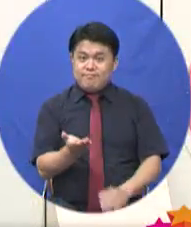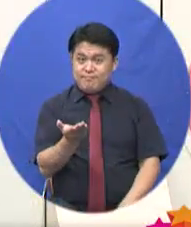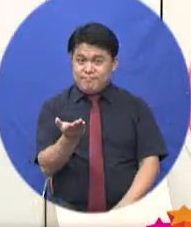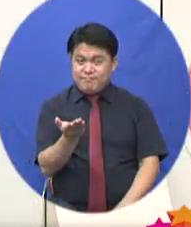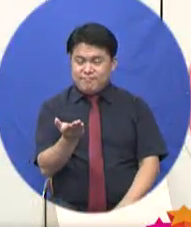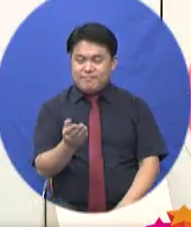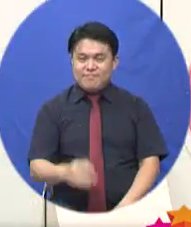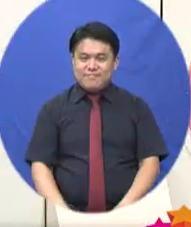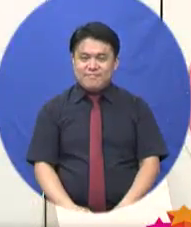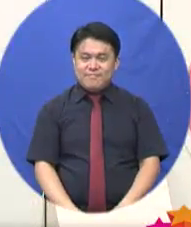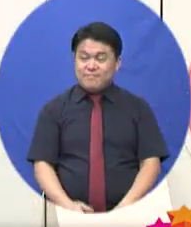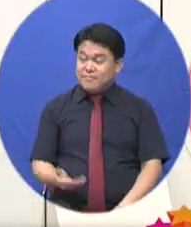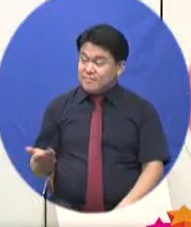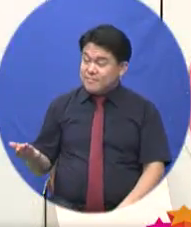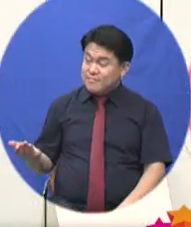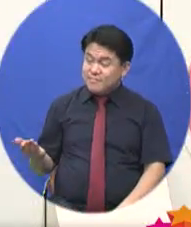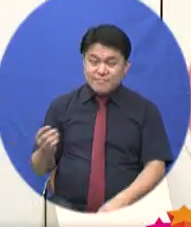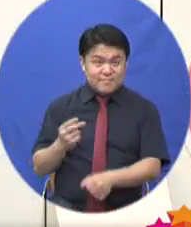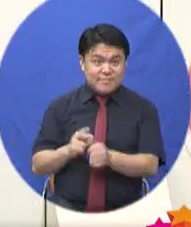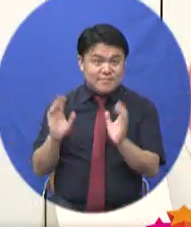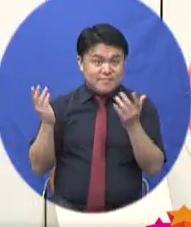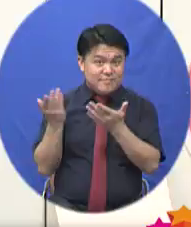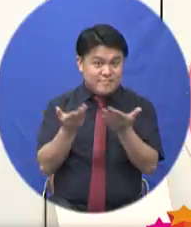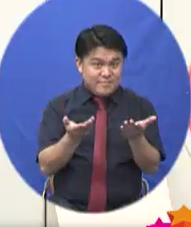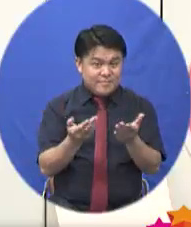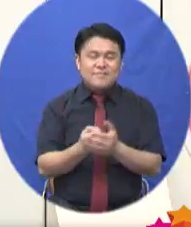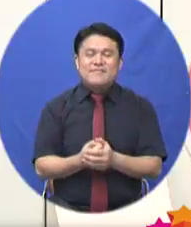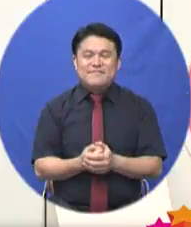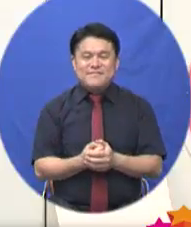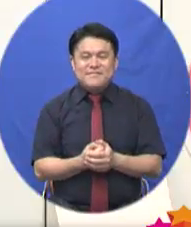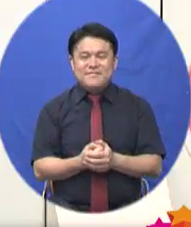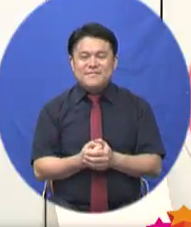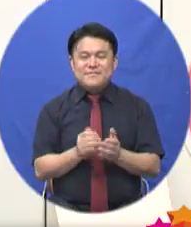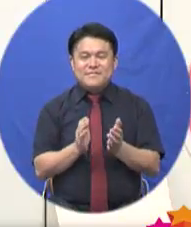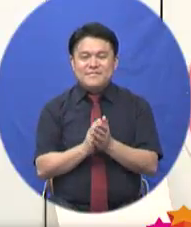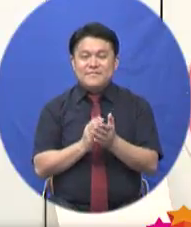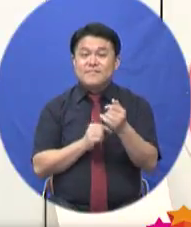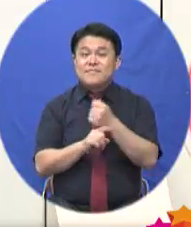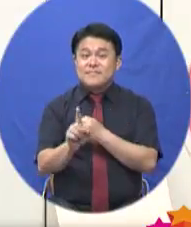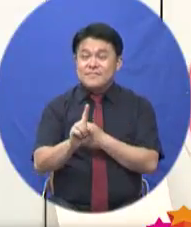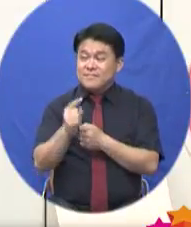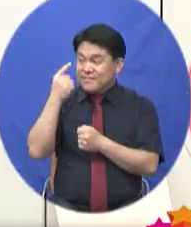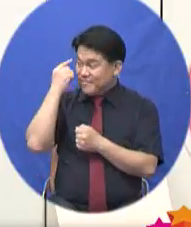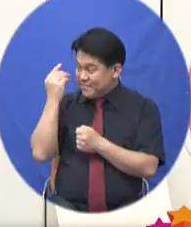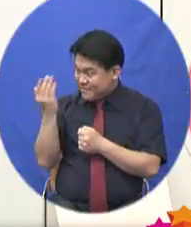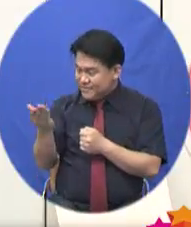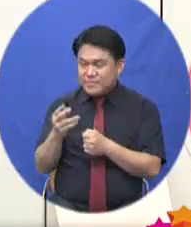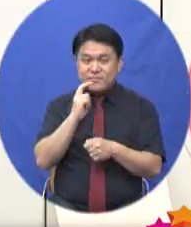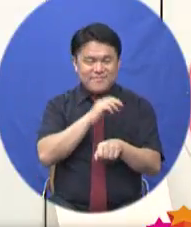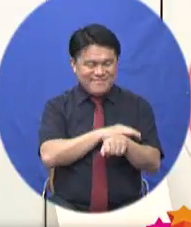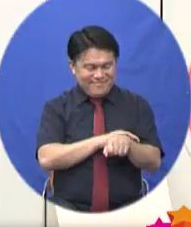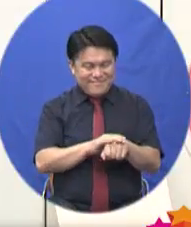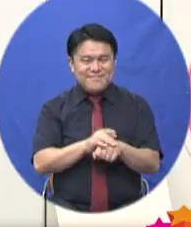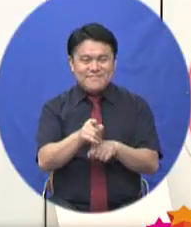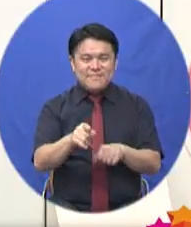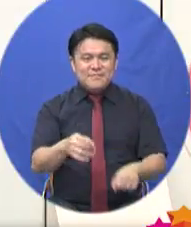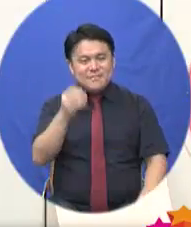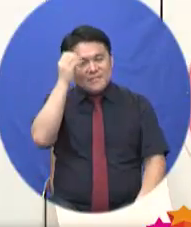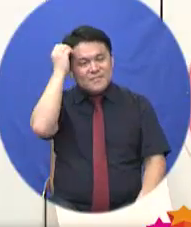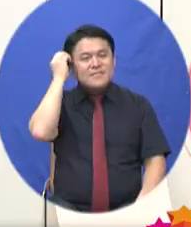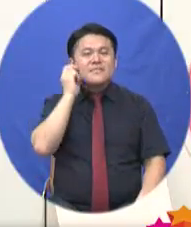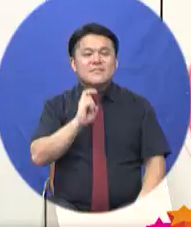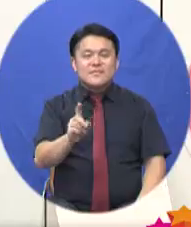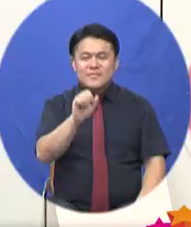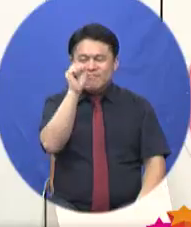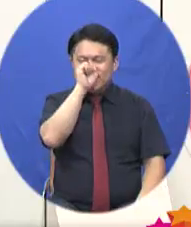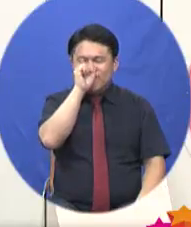최사만님, 네, 우리 김영만 씨 박수를 쳐주셨는데요. 박수 쳐주신 의미는 어떤 의미입니까? 잘하셨어요. 네. 노래를